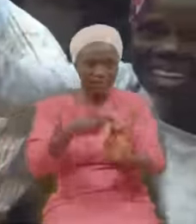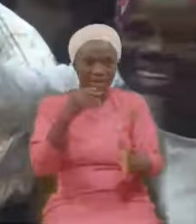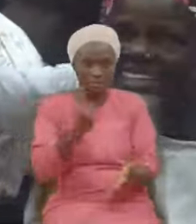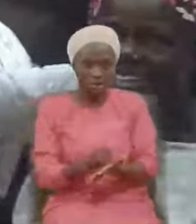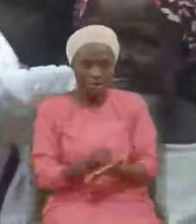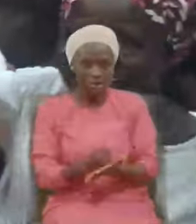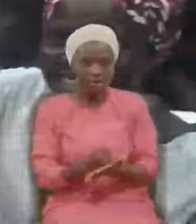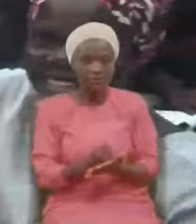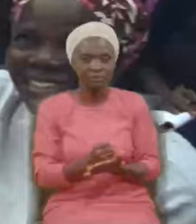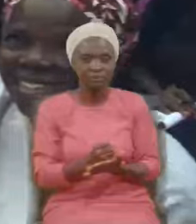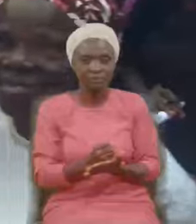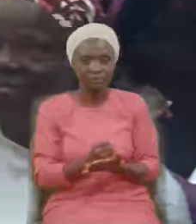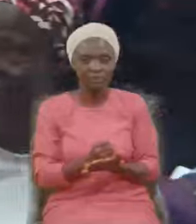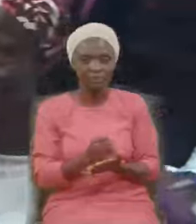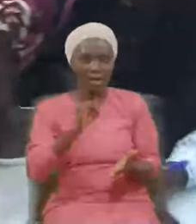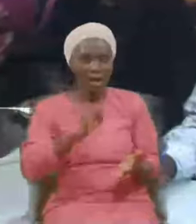soir.